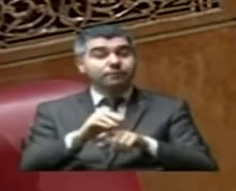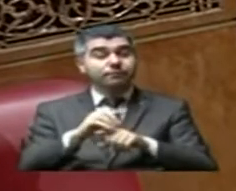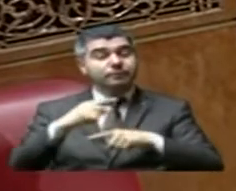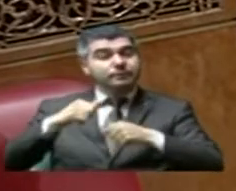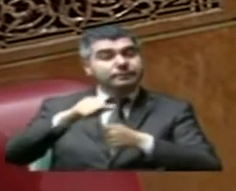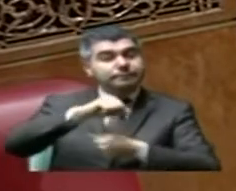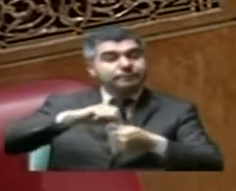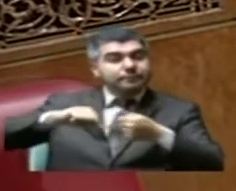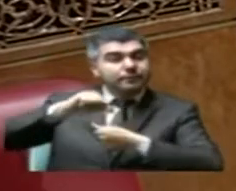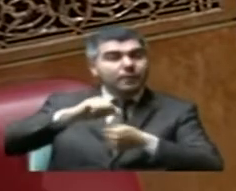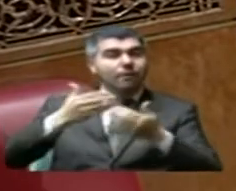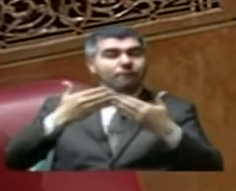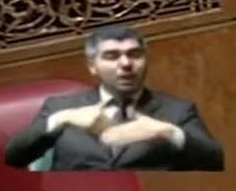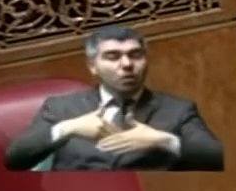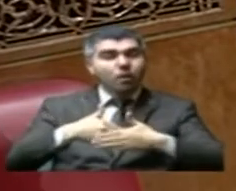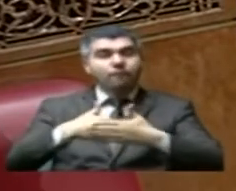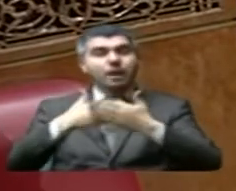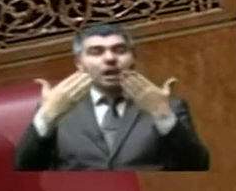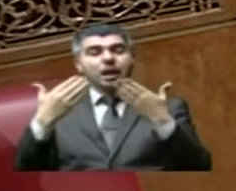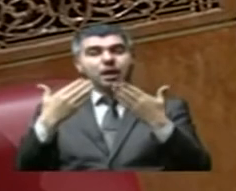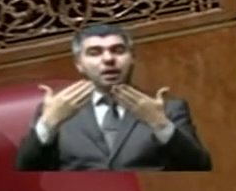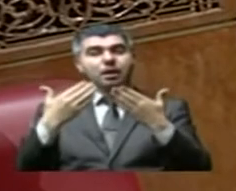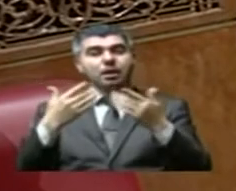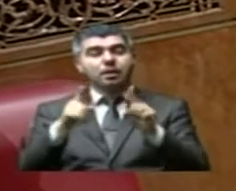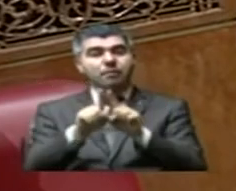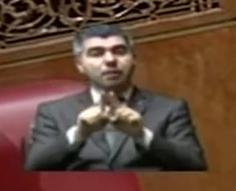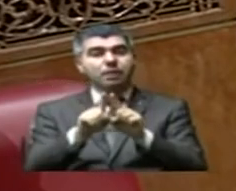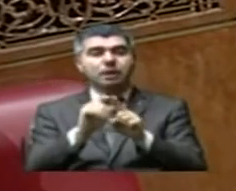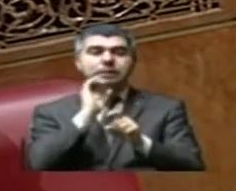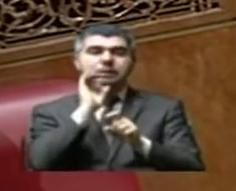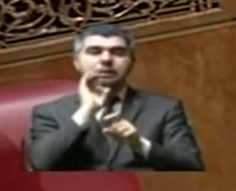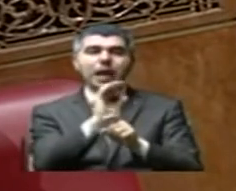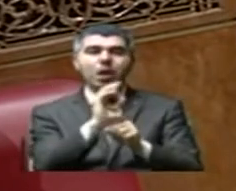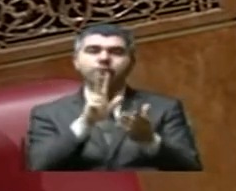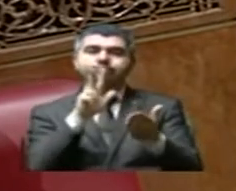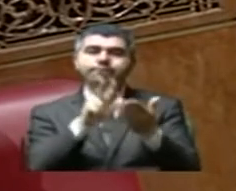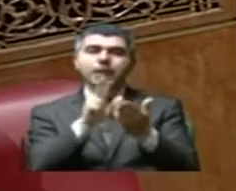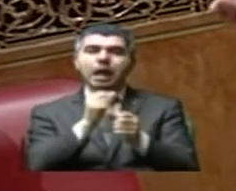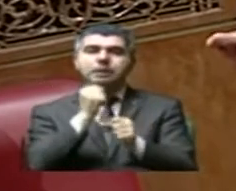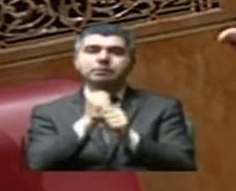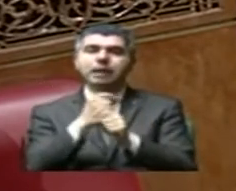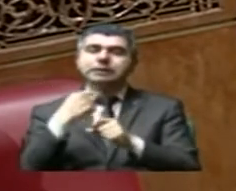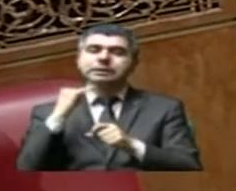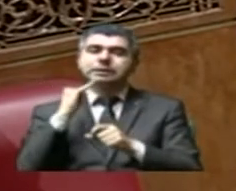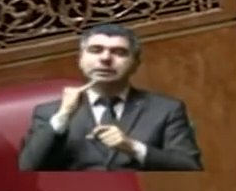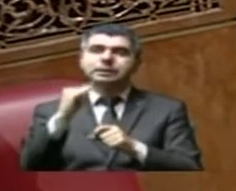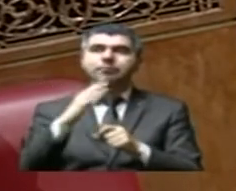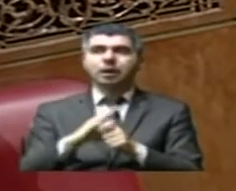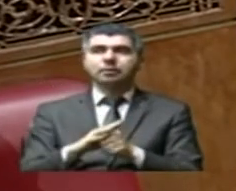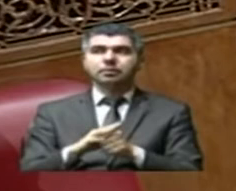الحكومة أعطت كل الضمانات على أنه كاين استقرار في الشغل. يعني الشركة